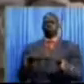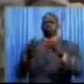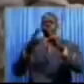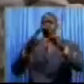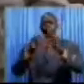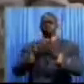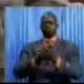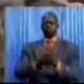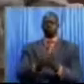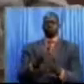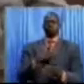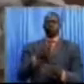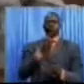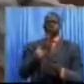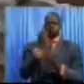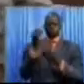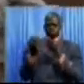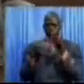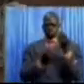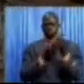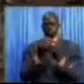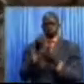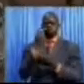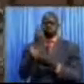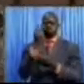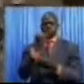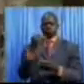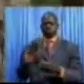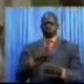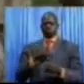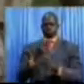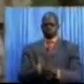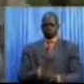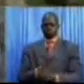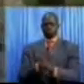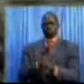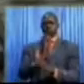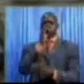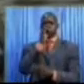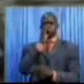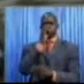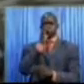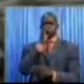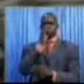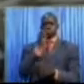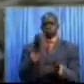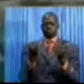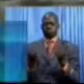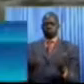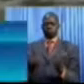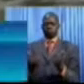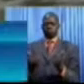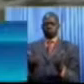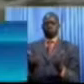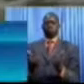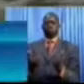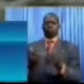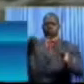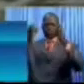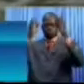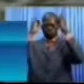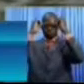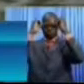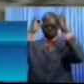observé de visu, c'est qu'il y a eu une rétention de l'eau. Maintenant, j'ai instruit le directeur régional